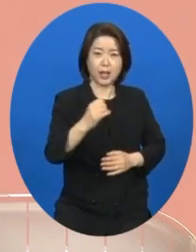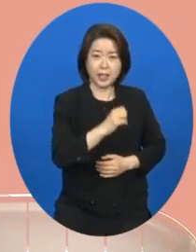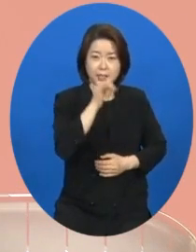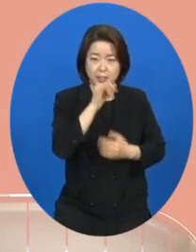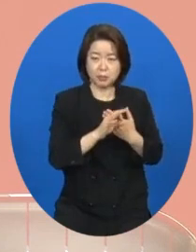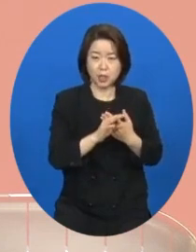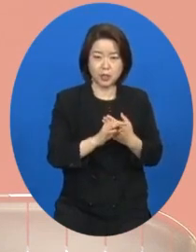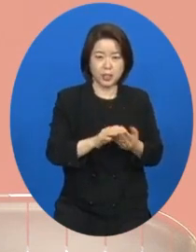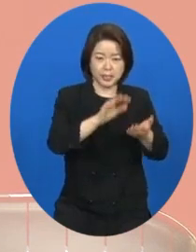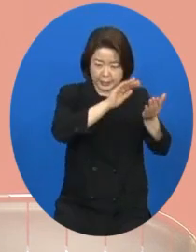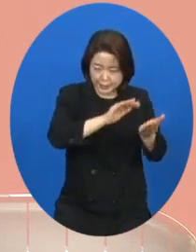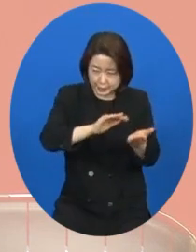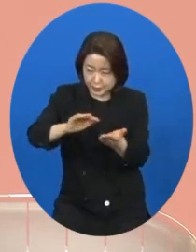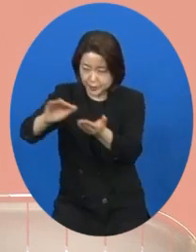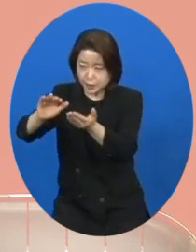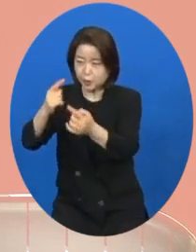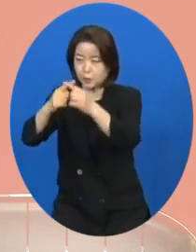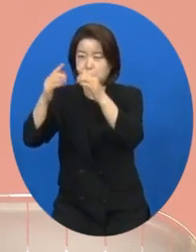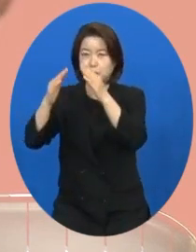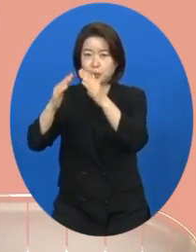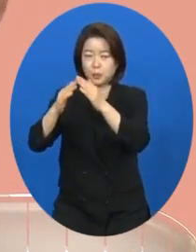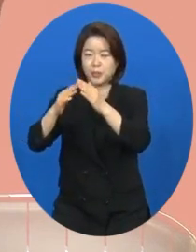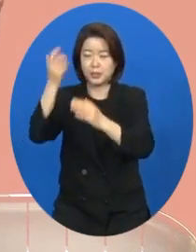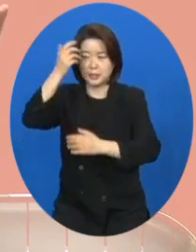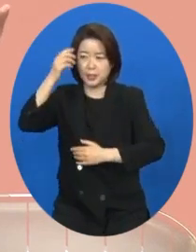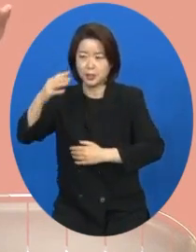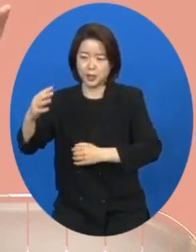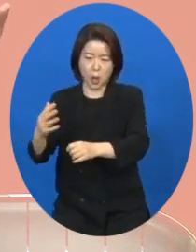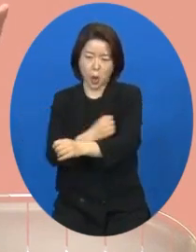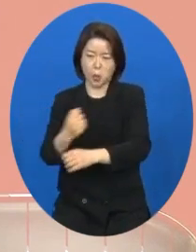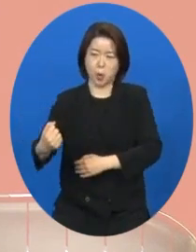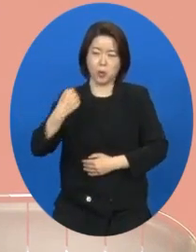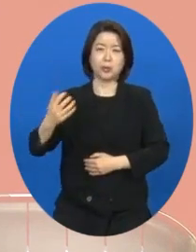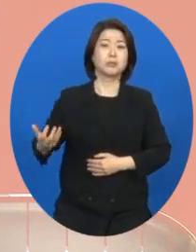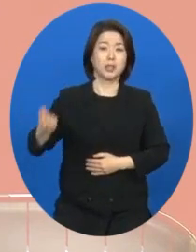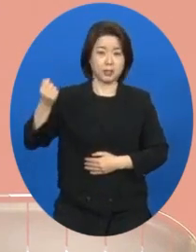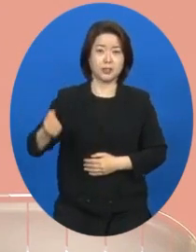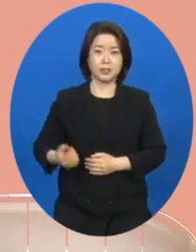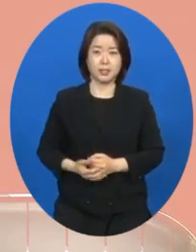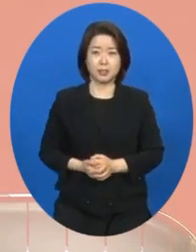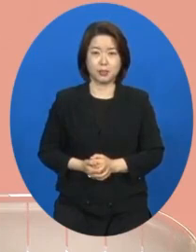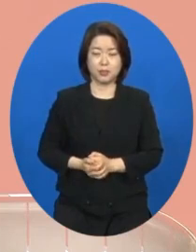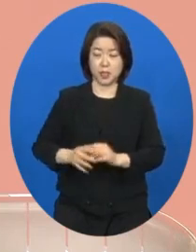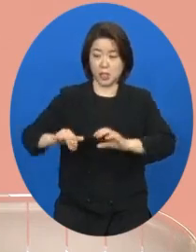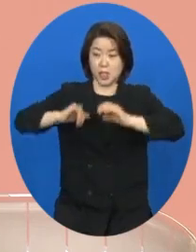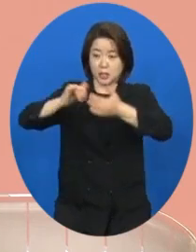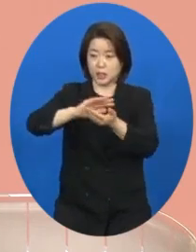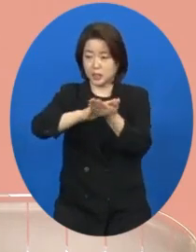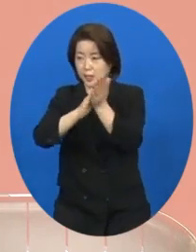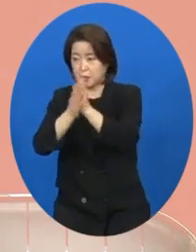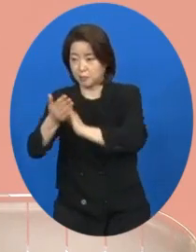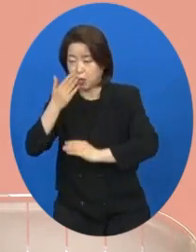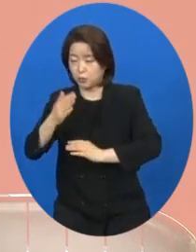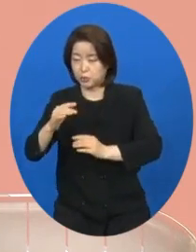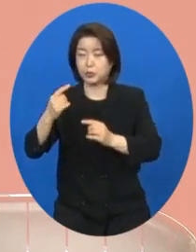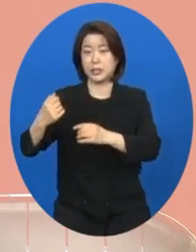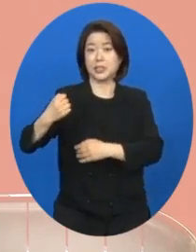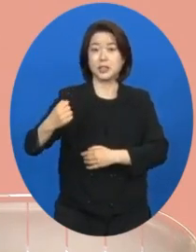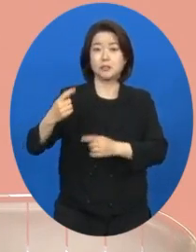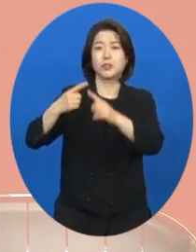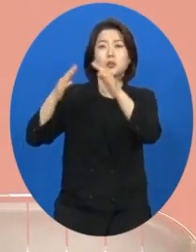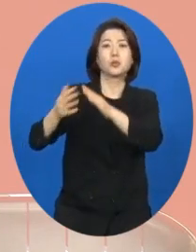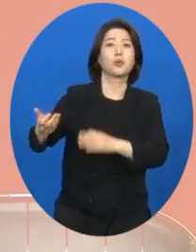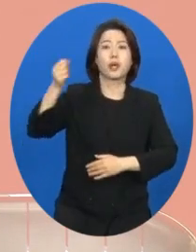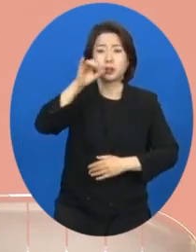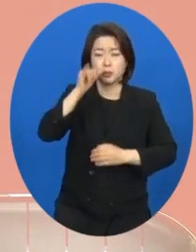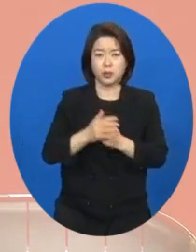그대로 교회는 영적으로 엄청난 힘을 가지게 돼요. 세상을 변화시킬 수 있는 힘이 교회에 있어요.